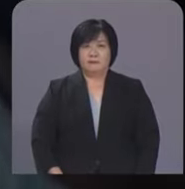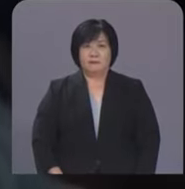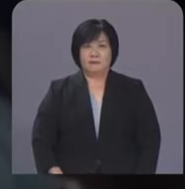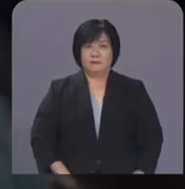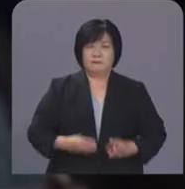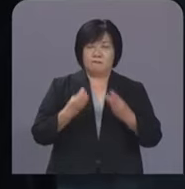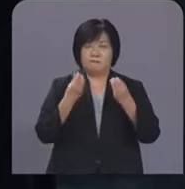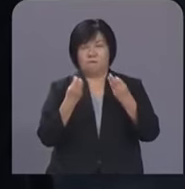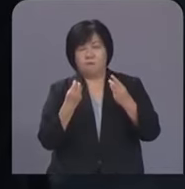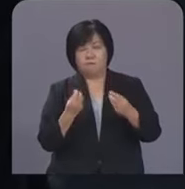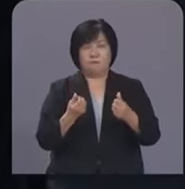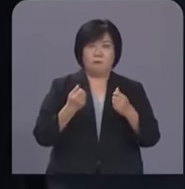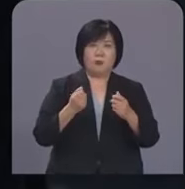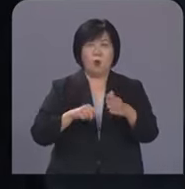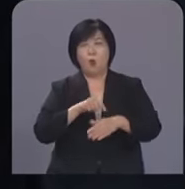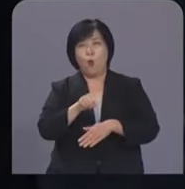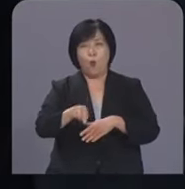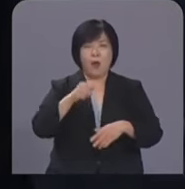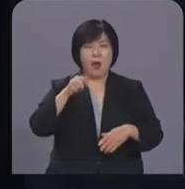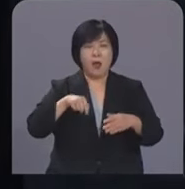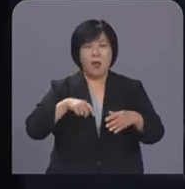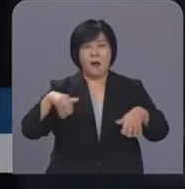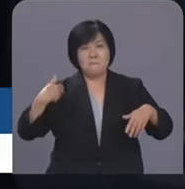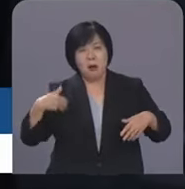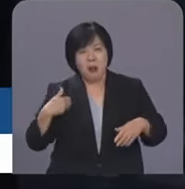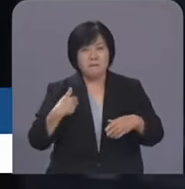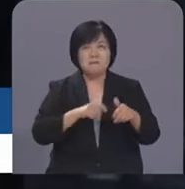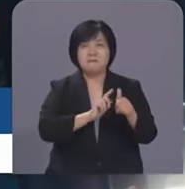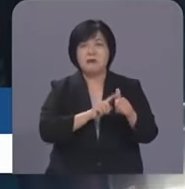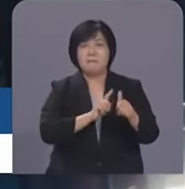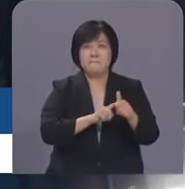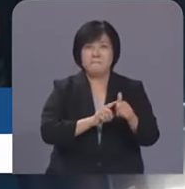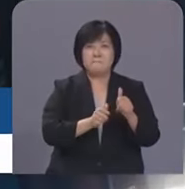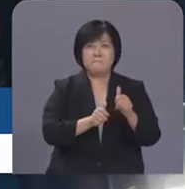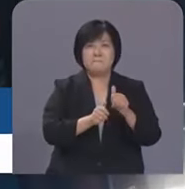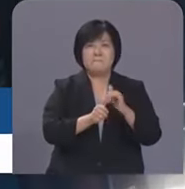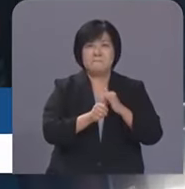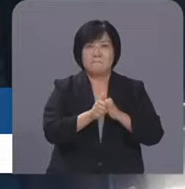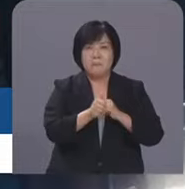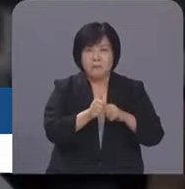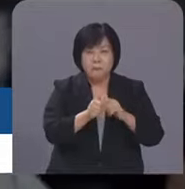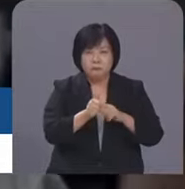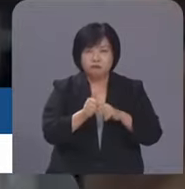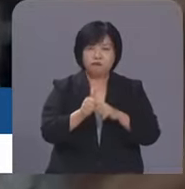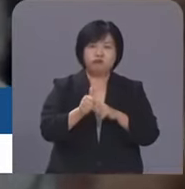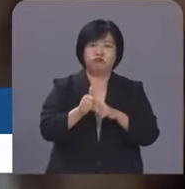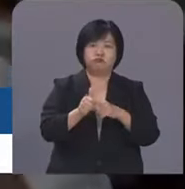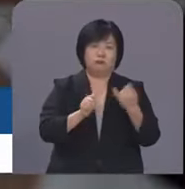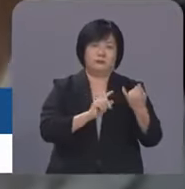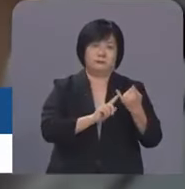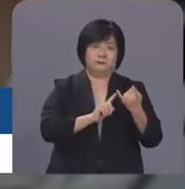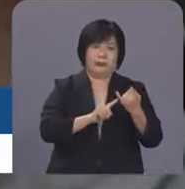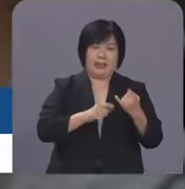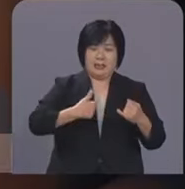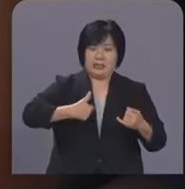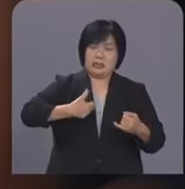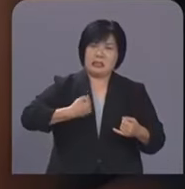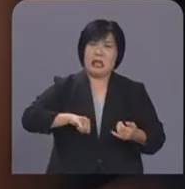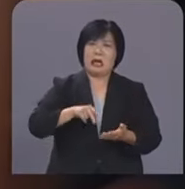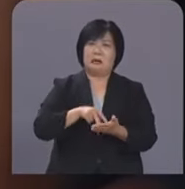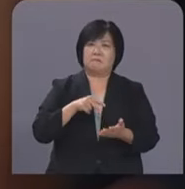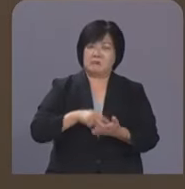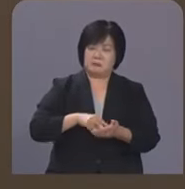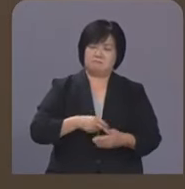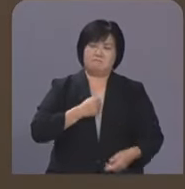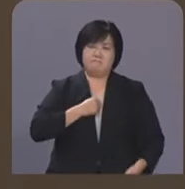주술을 이용해 외도하는 남편의 마음을 되돌리려는 중년 여성. 딸은 이런 엄마가 탐탁지 않습니다. 베트남